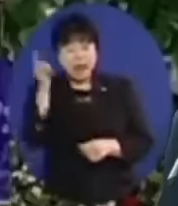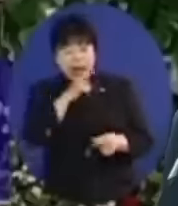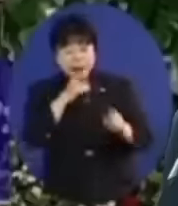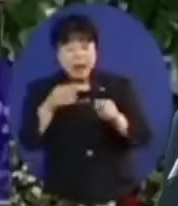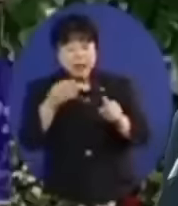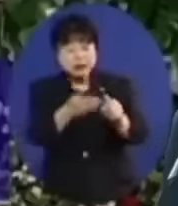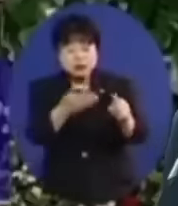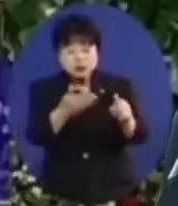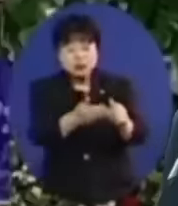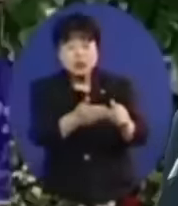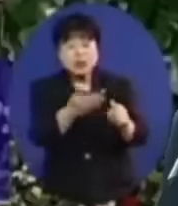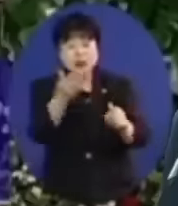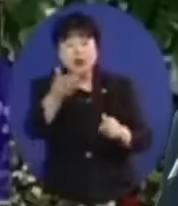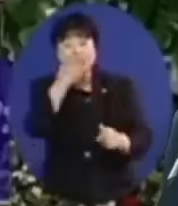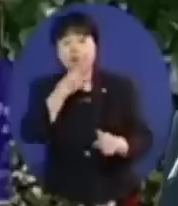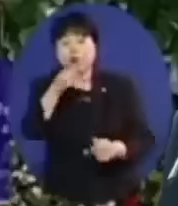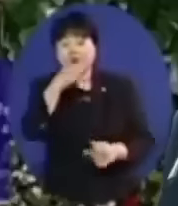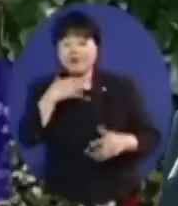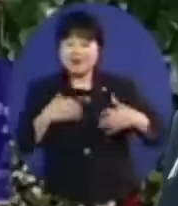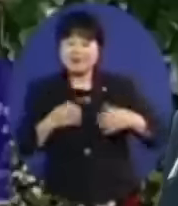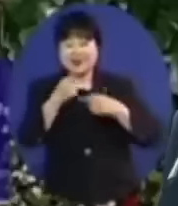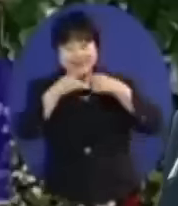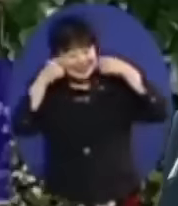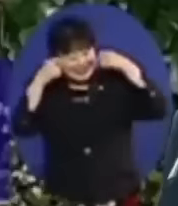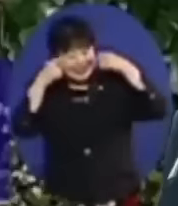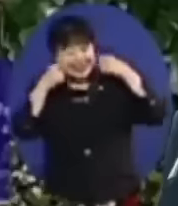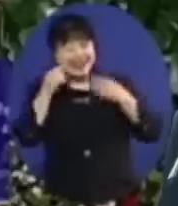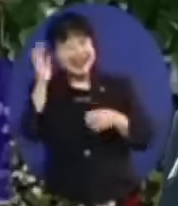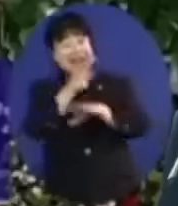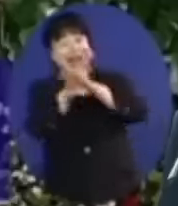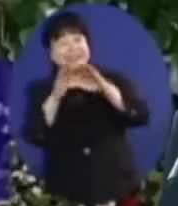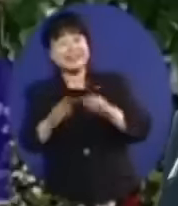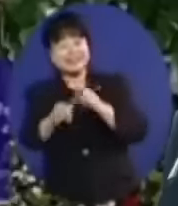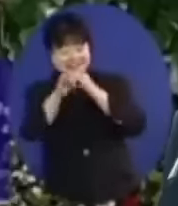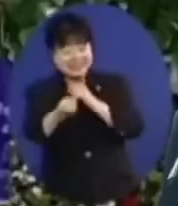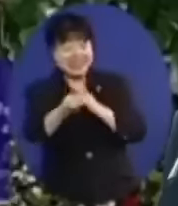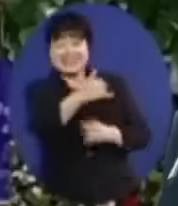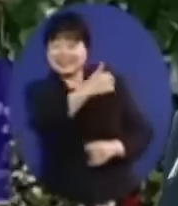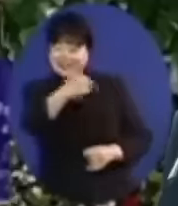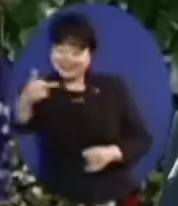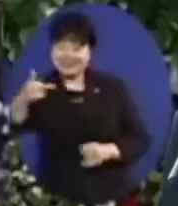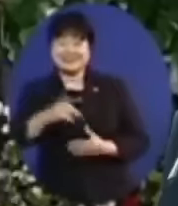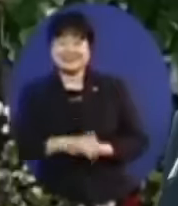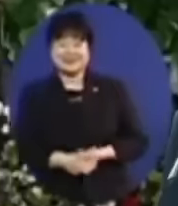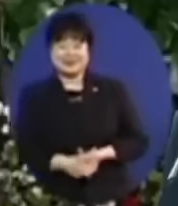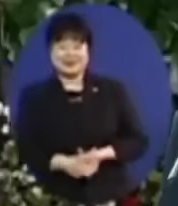말을 할 때 너희는 복이 나니 기뻐하고 즐거워하라. 하늘에서 너희 상이 크리라.